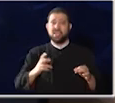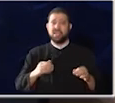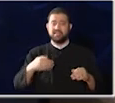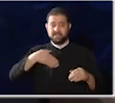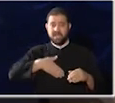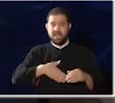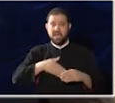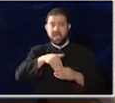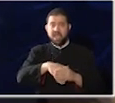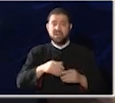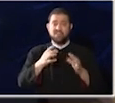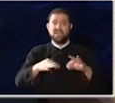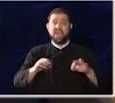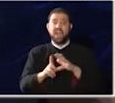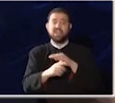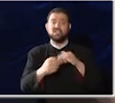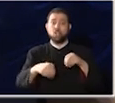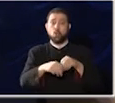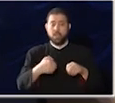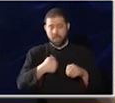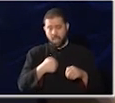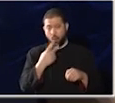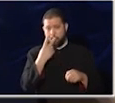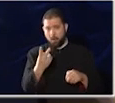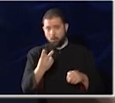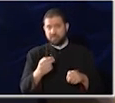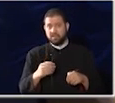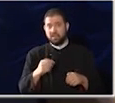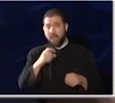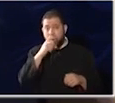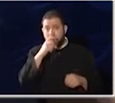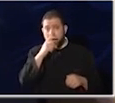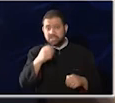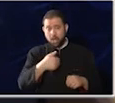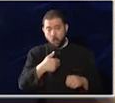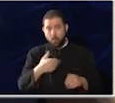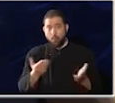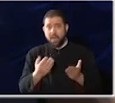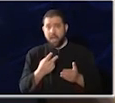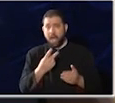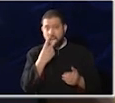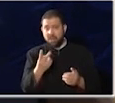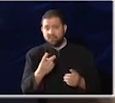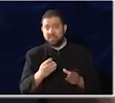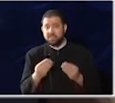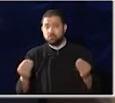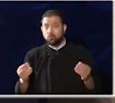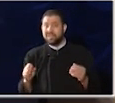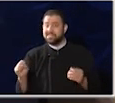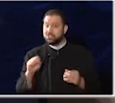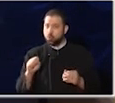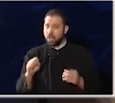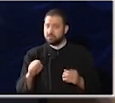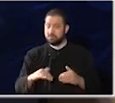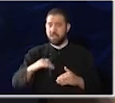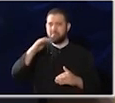amplifica ceea ce există nativ în fiecare dintre noi. Compasiune există. Eu mă uit la copilul meu, pe care îl văd